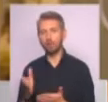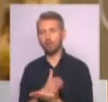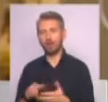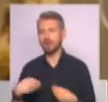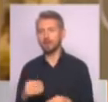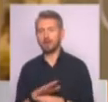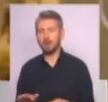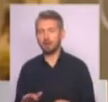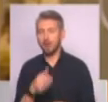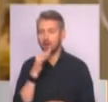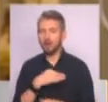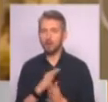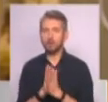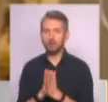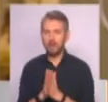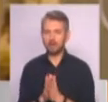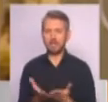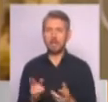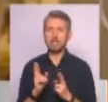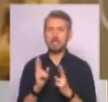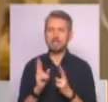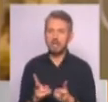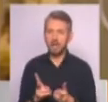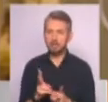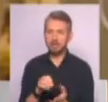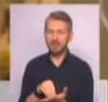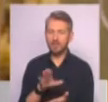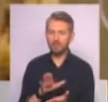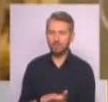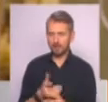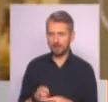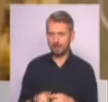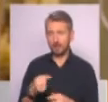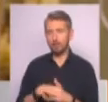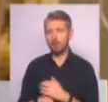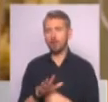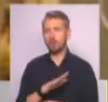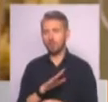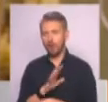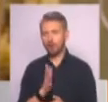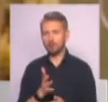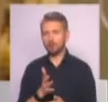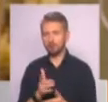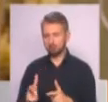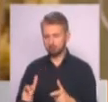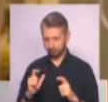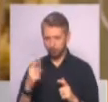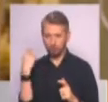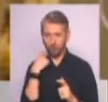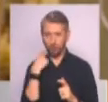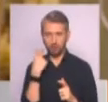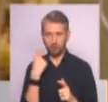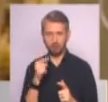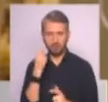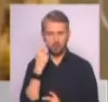надані. Скажіть, будь ласка, яким чином зафіксувати це? Бо, як правило ж буває, приходить, да, заборгованість, ти